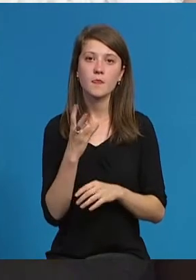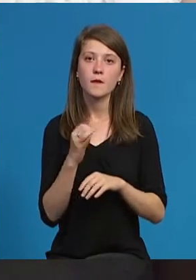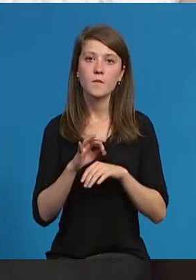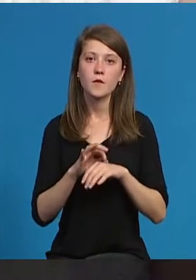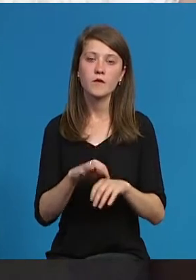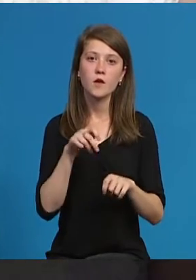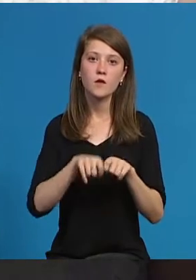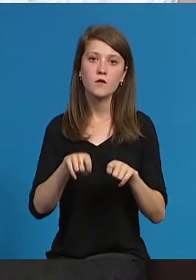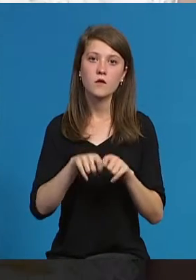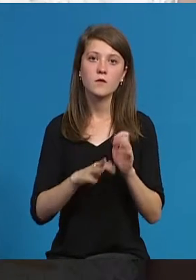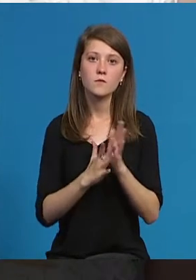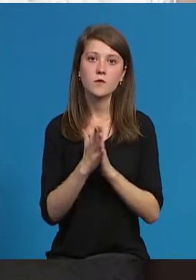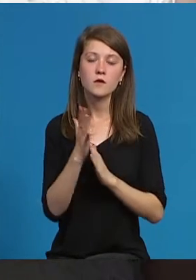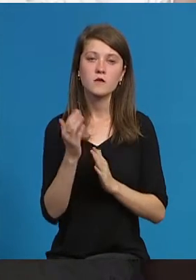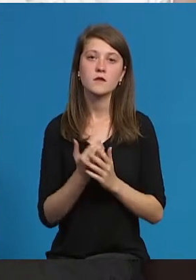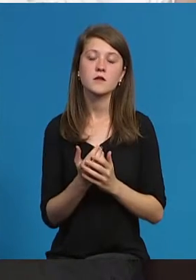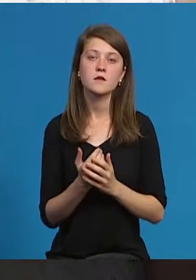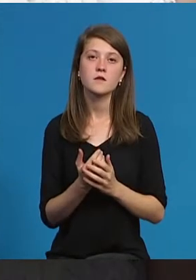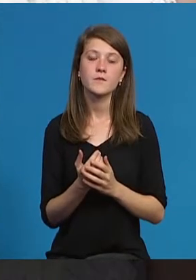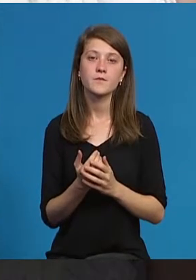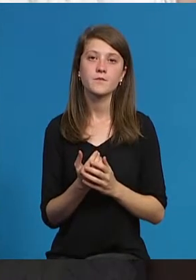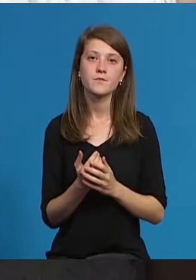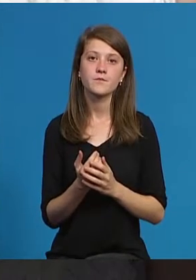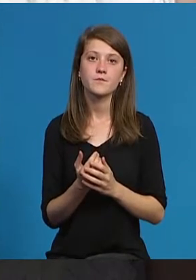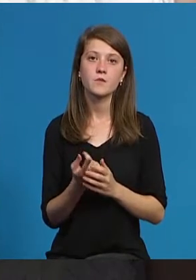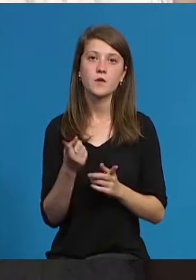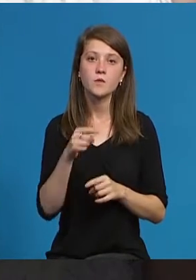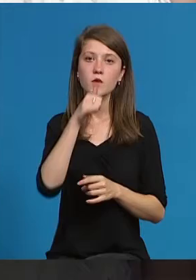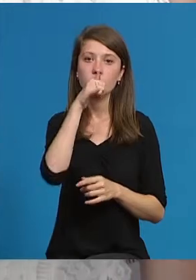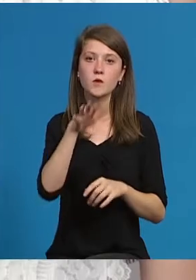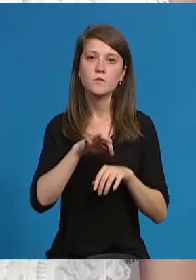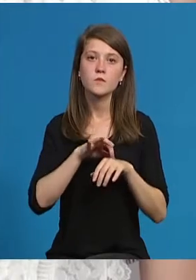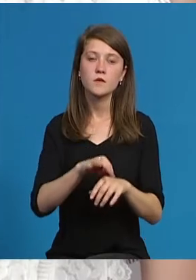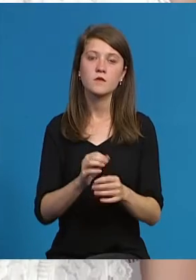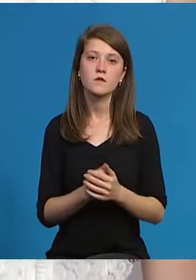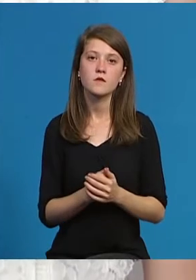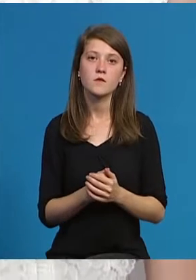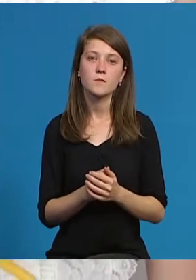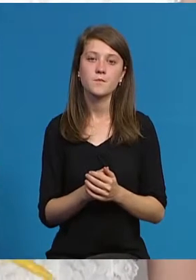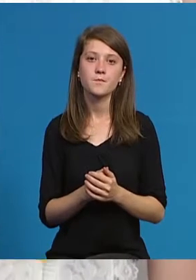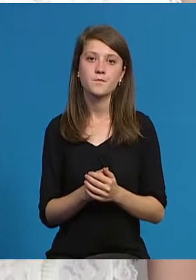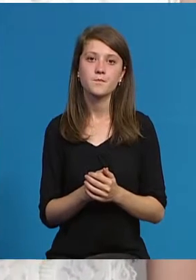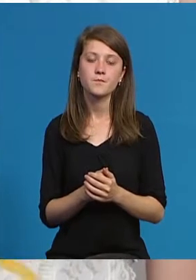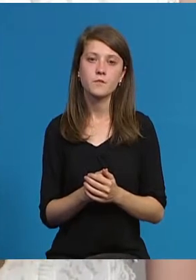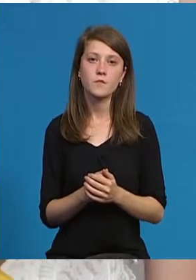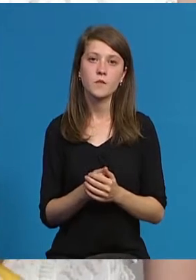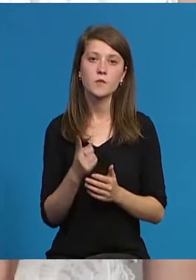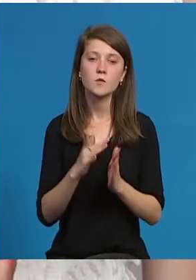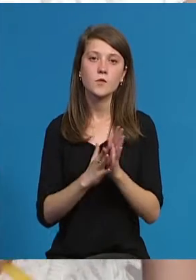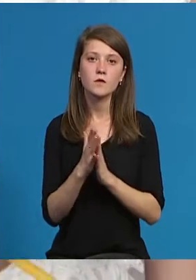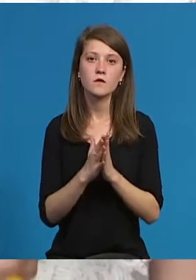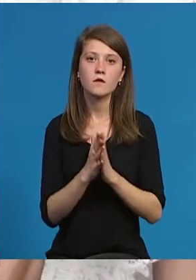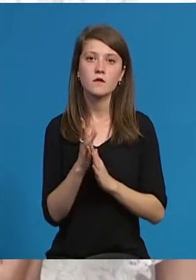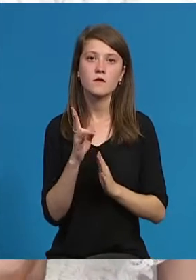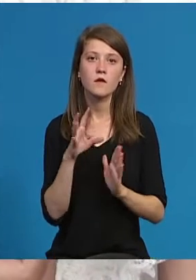проводить контроль борщовика Сосновського, не проводить, і тому не може проводити заходи по боротьбі, так як борщовик Сосновського не